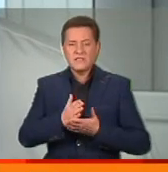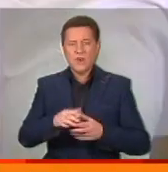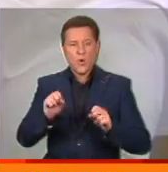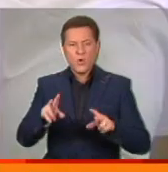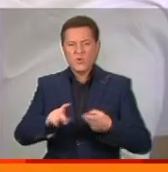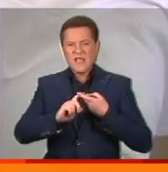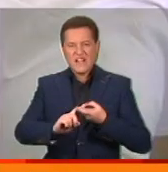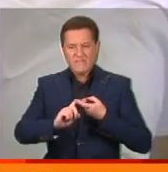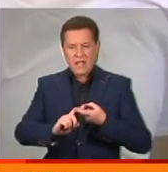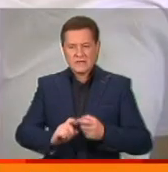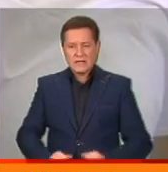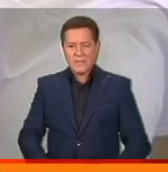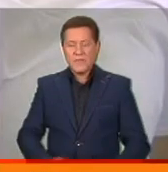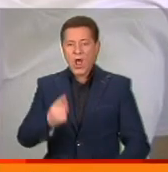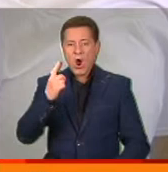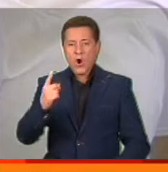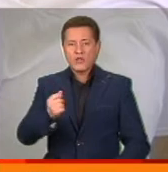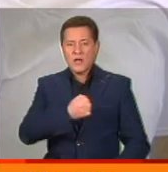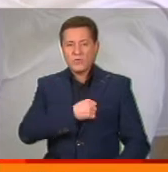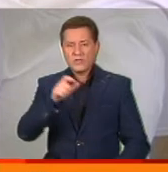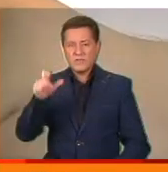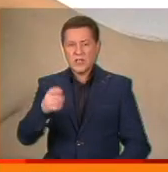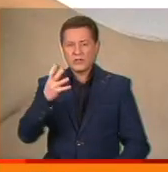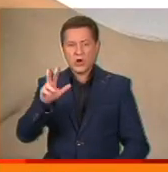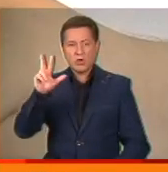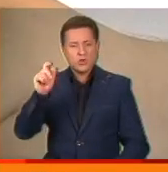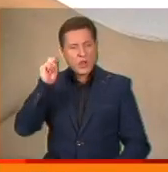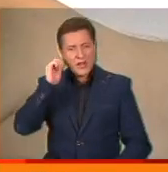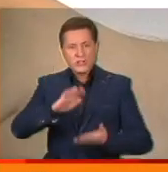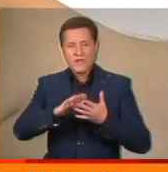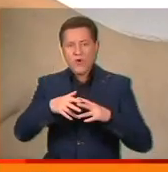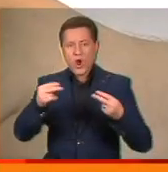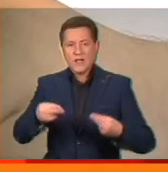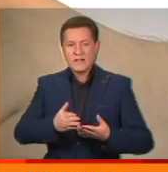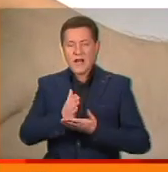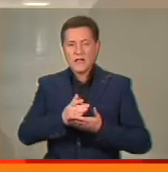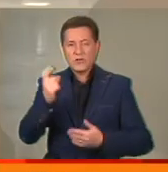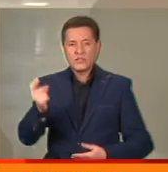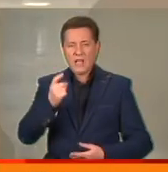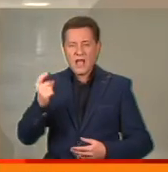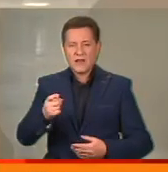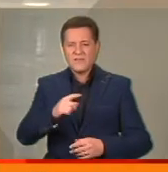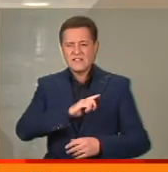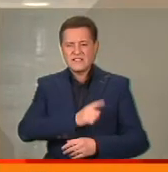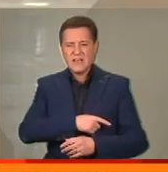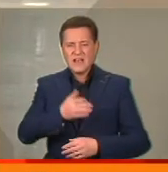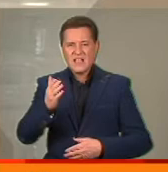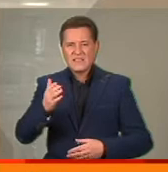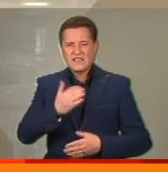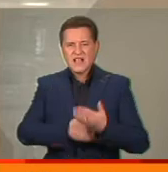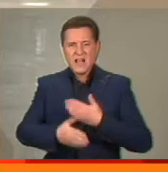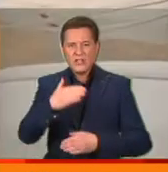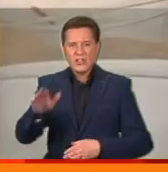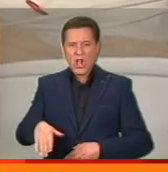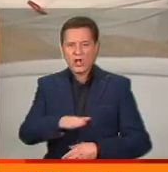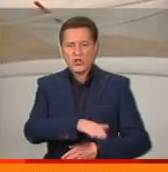інфекції. Одному з бійців, 43-річному контрактникові із Харкова, уламками міни сильно скалічило ноги.